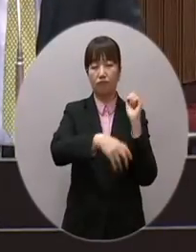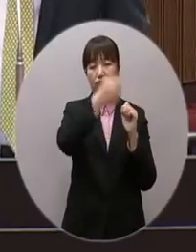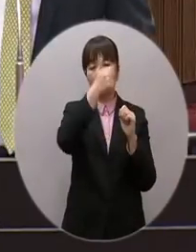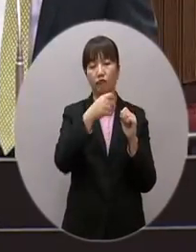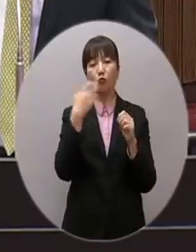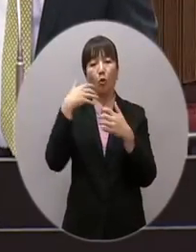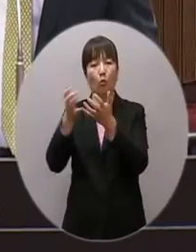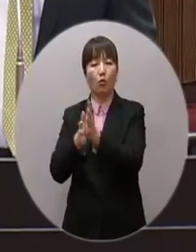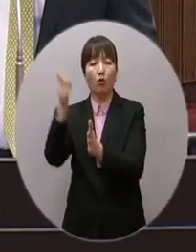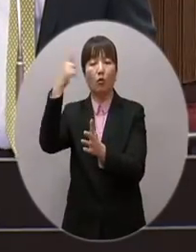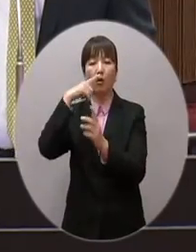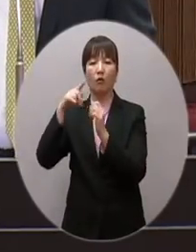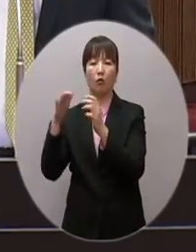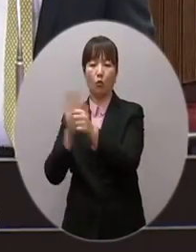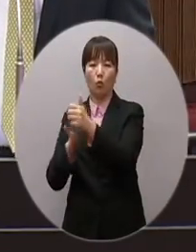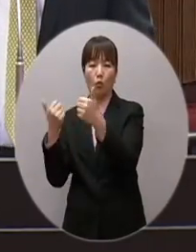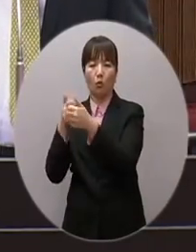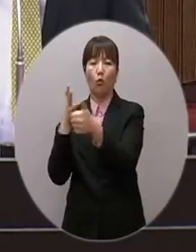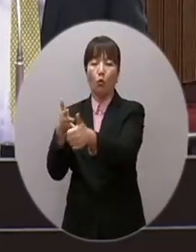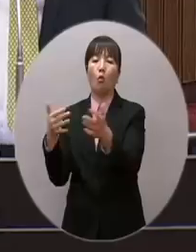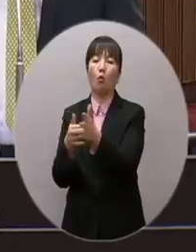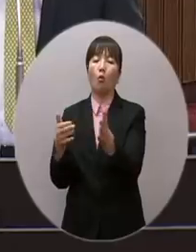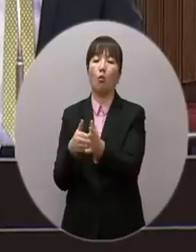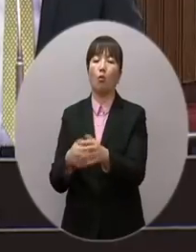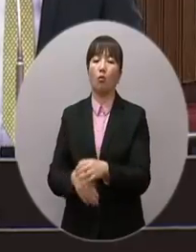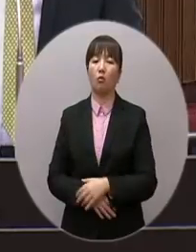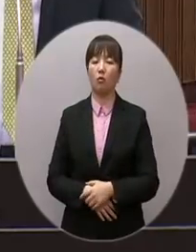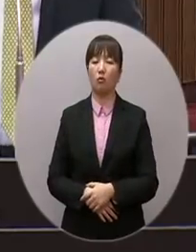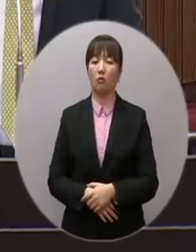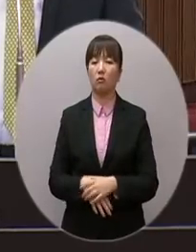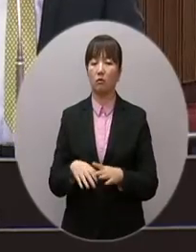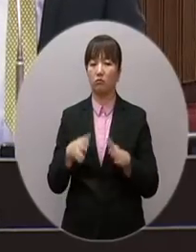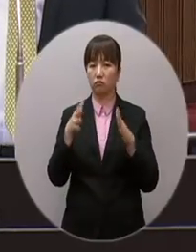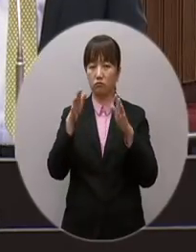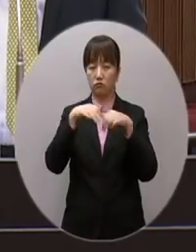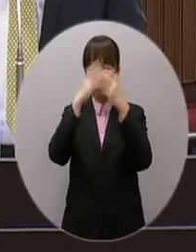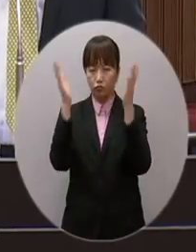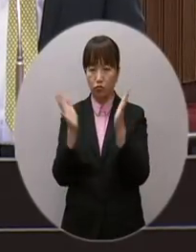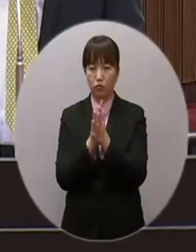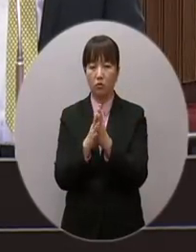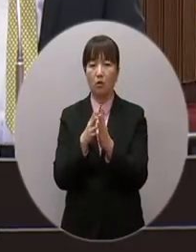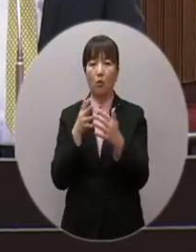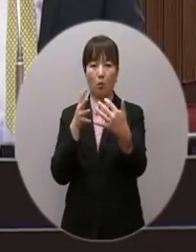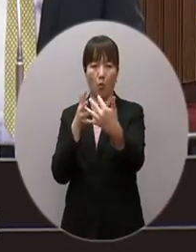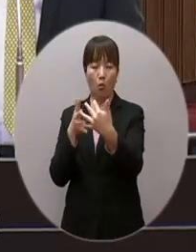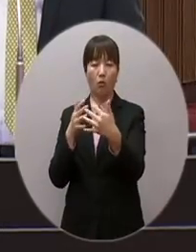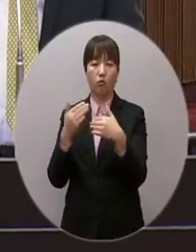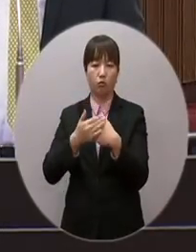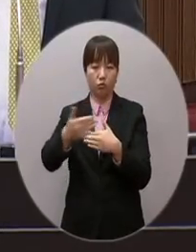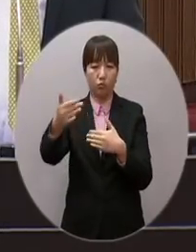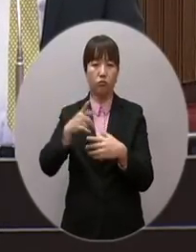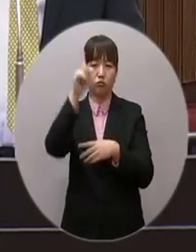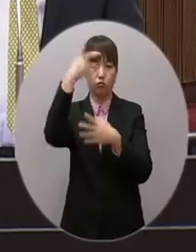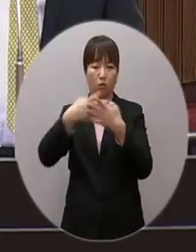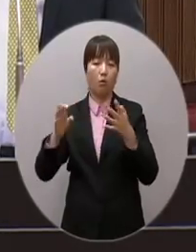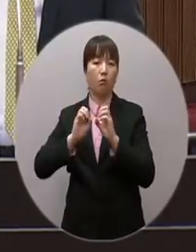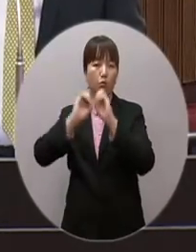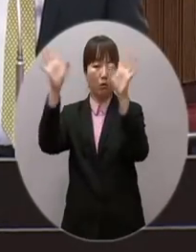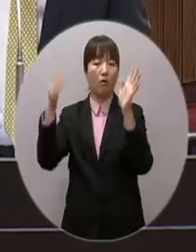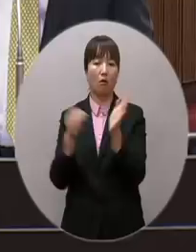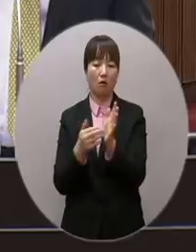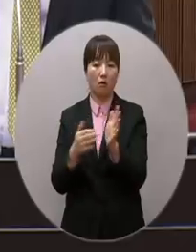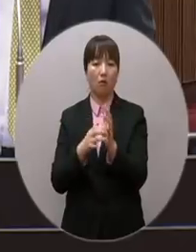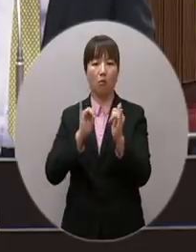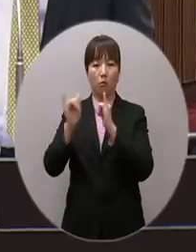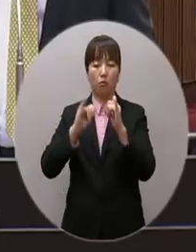长的话，我在司法法制委员会这个问题我已经问过了，所有质询的过程我都上网了，所